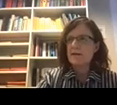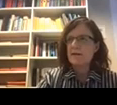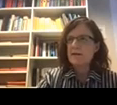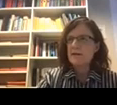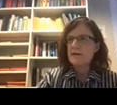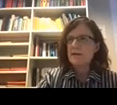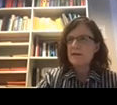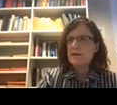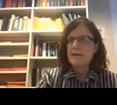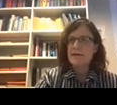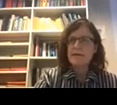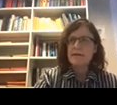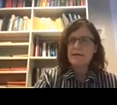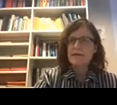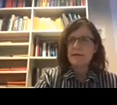Aivan.